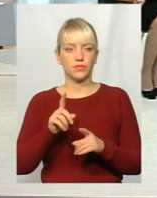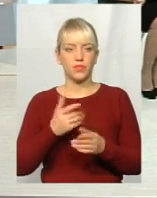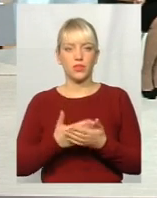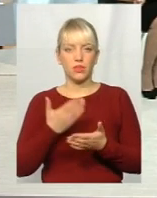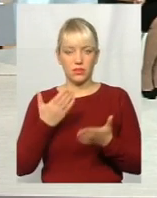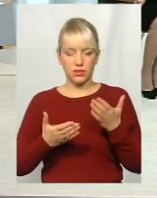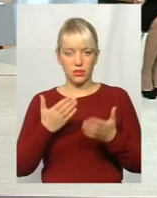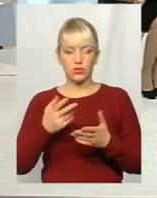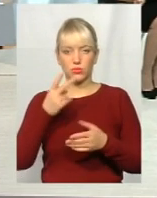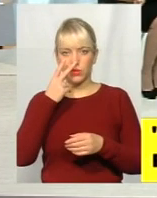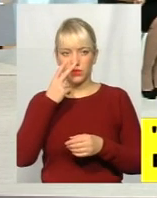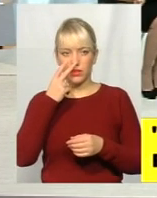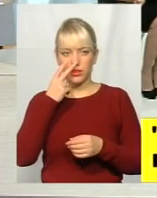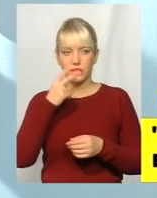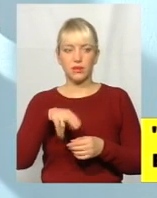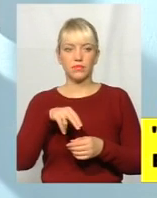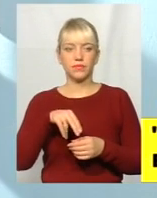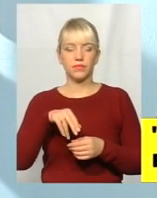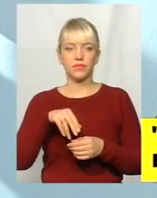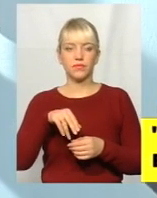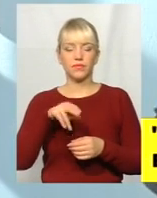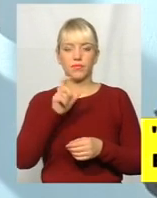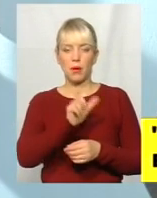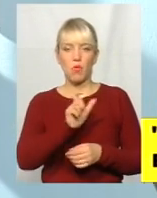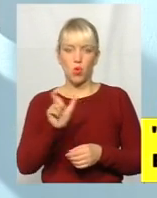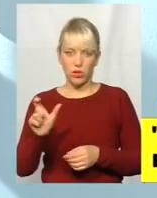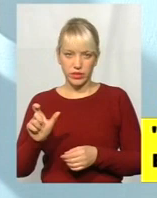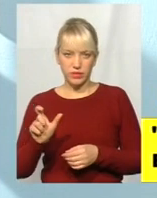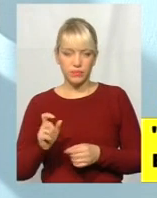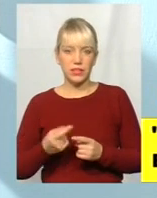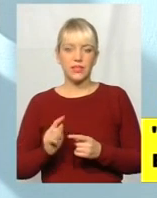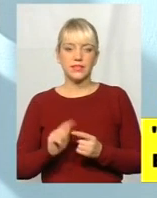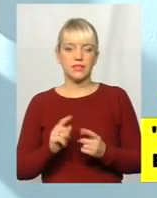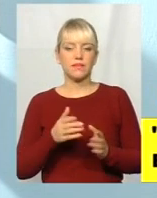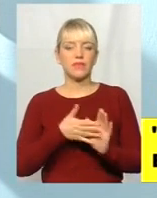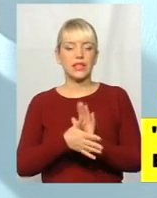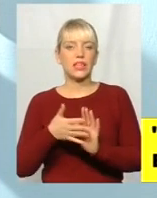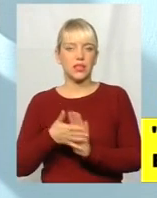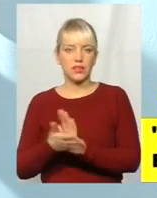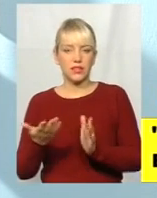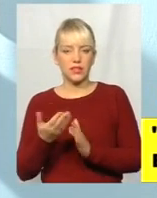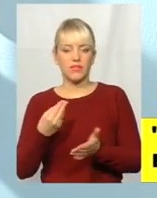якщо розбити на блоки ці витрати, то в